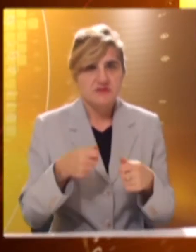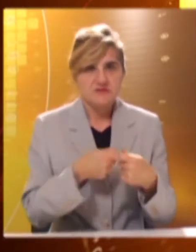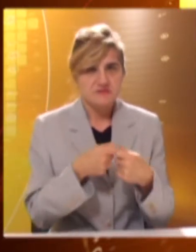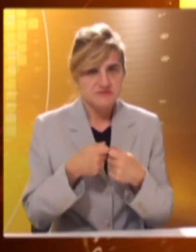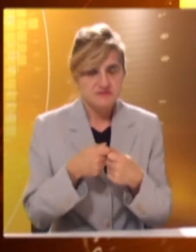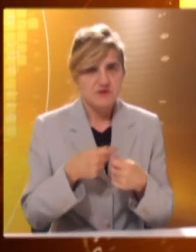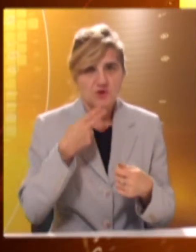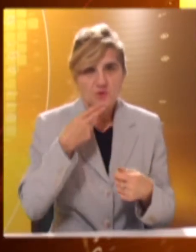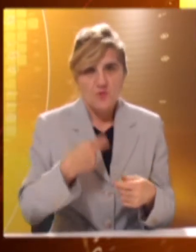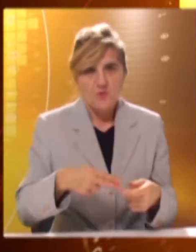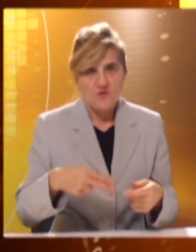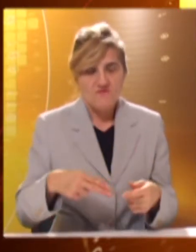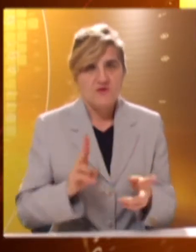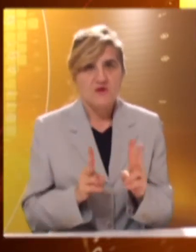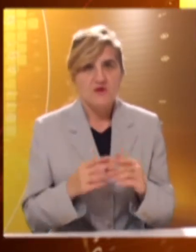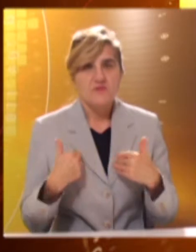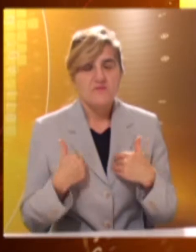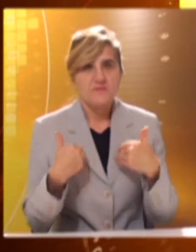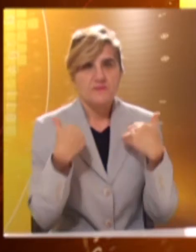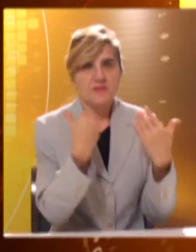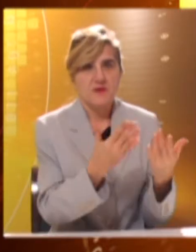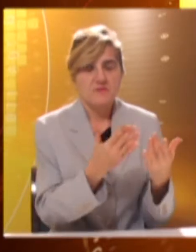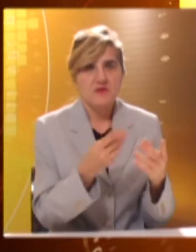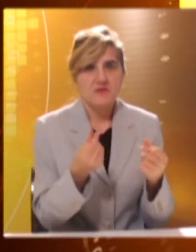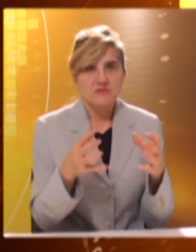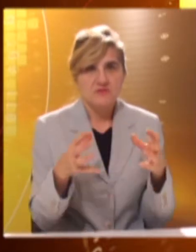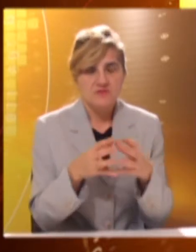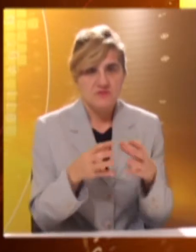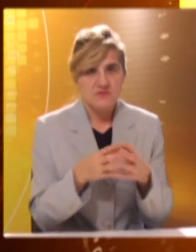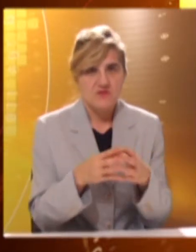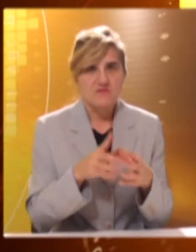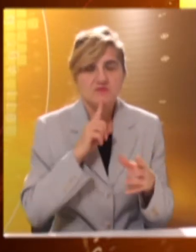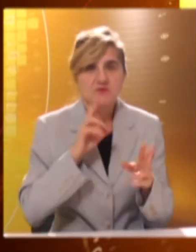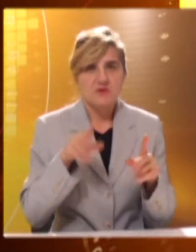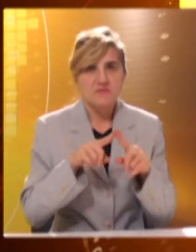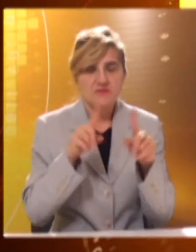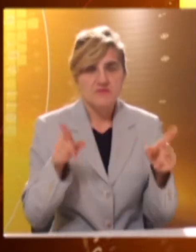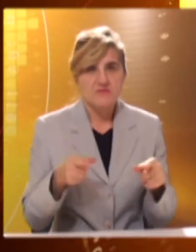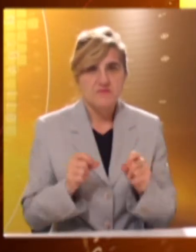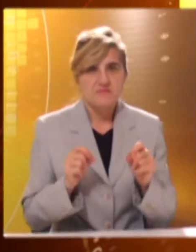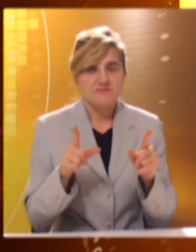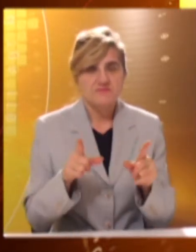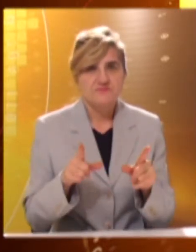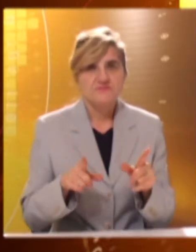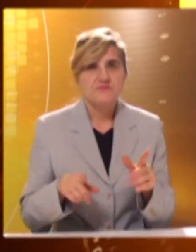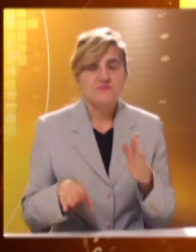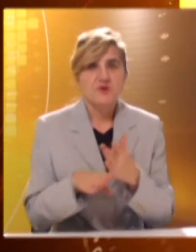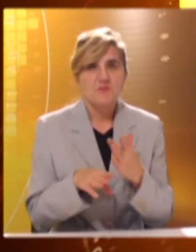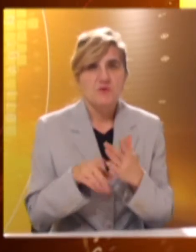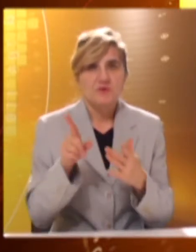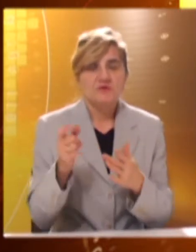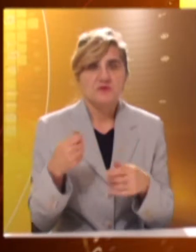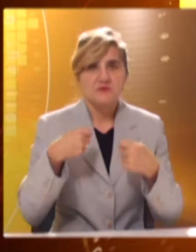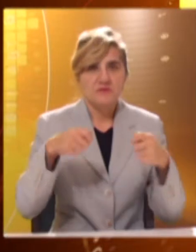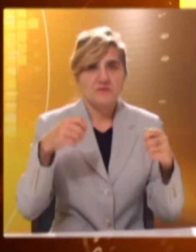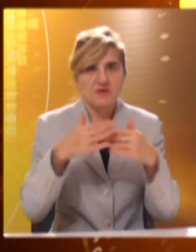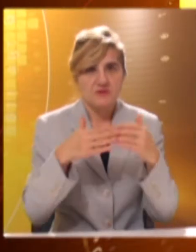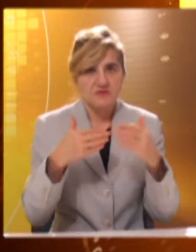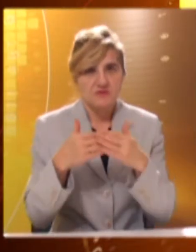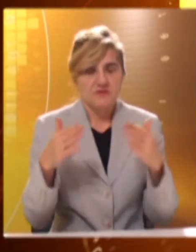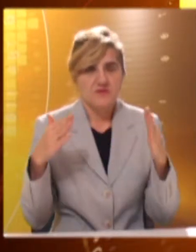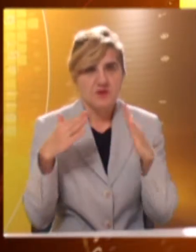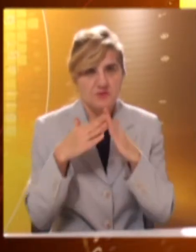Cucićem ugovor o dodeli sredstava za kupovinu seoskih kuća sa okućnicom i nabavku građevinskog materijala. Na osnovu ovog ugovora